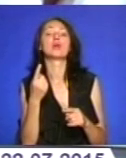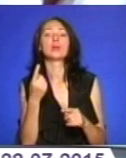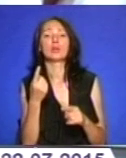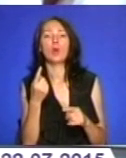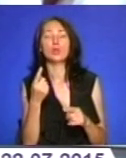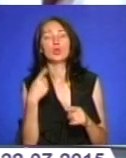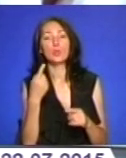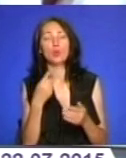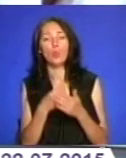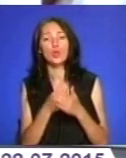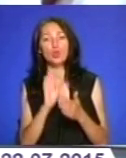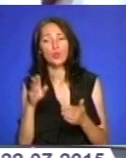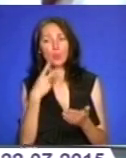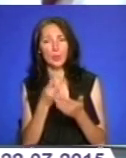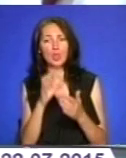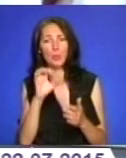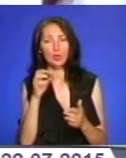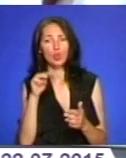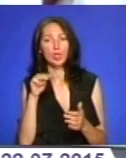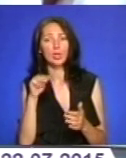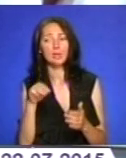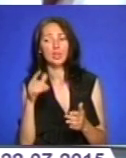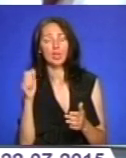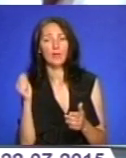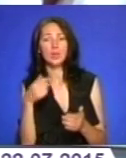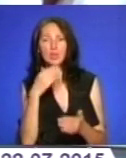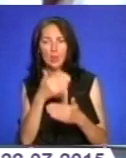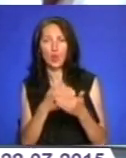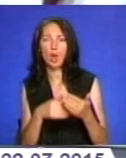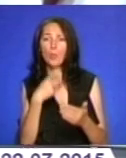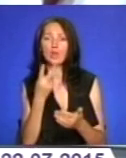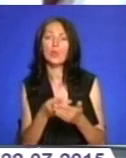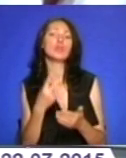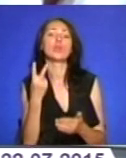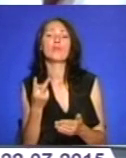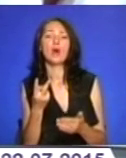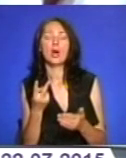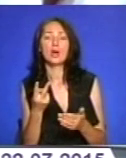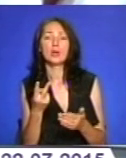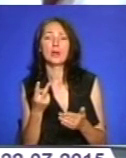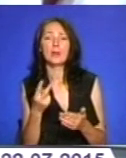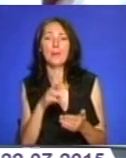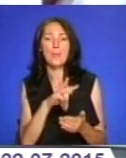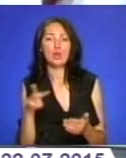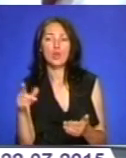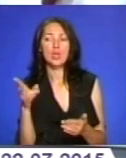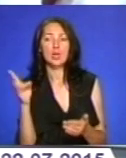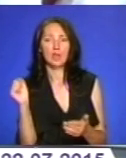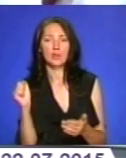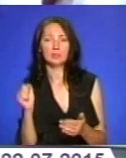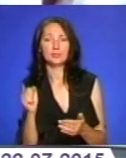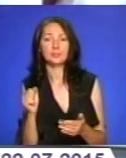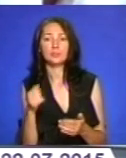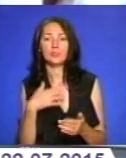буде передбачено 500 тисяч гривень, в загальному на програму передбачено 2, якщо не помиляюся, мільйони гривень.